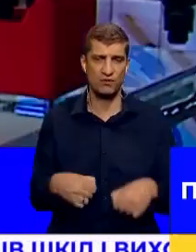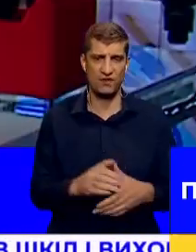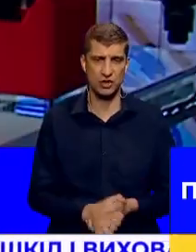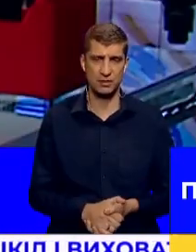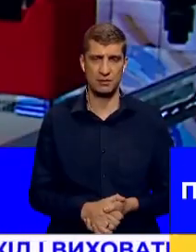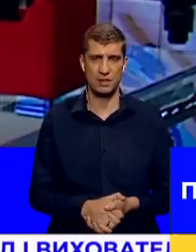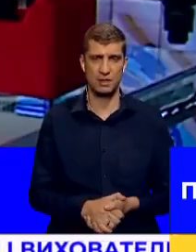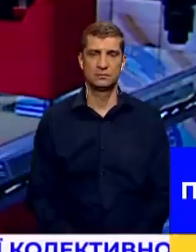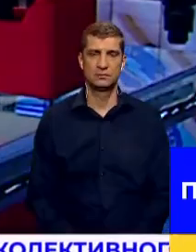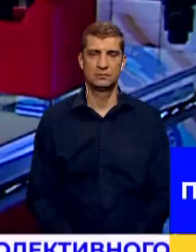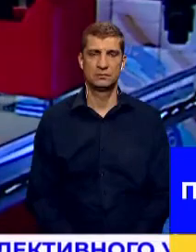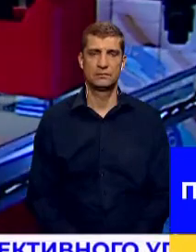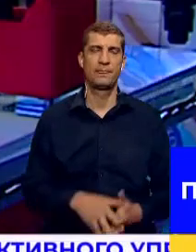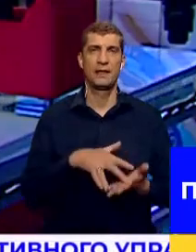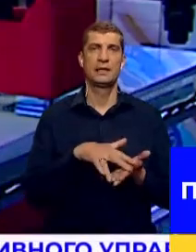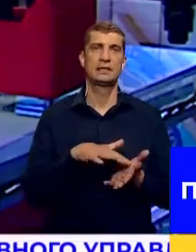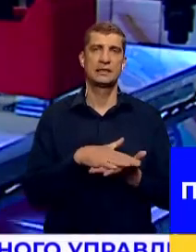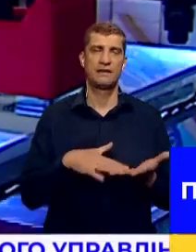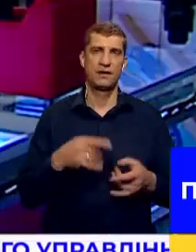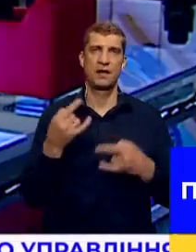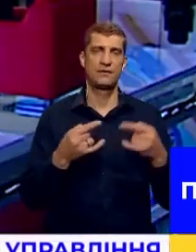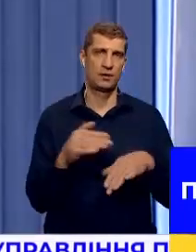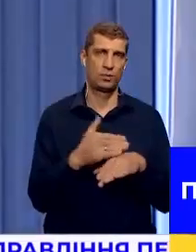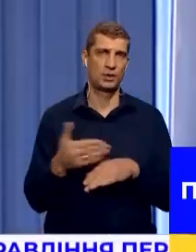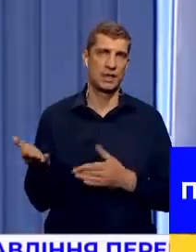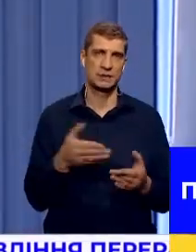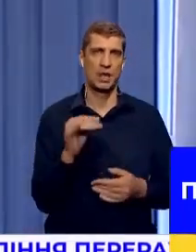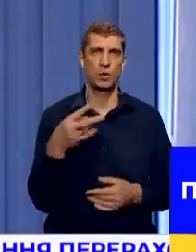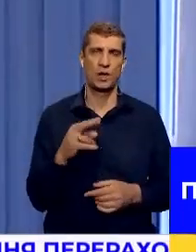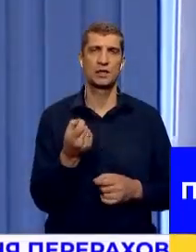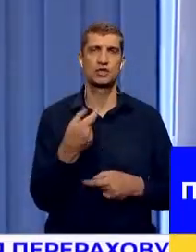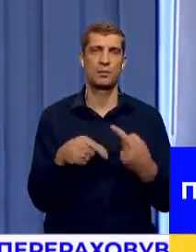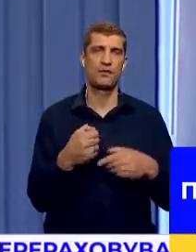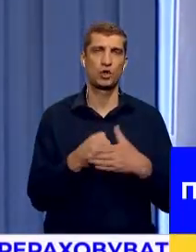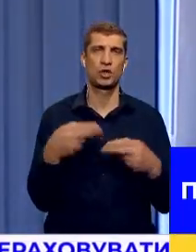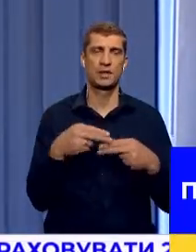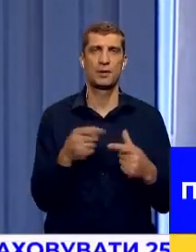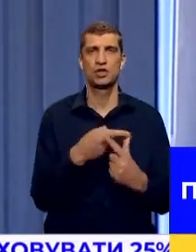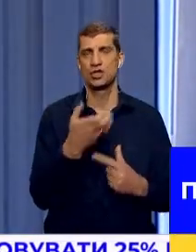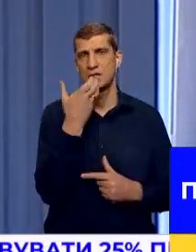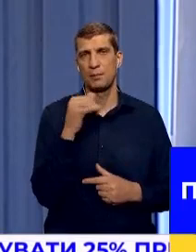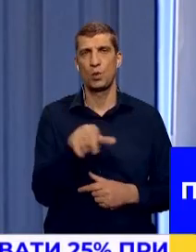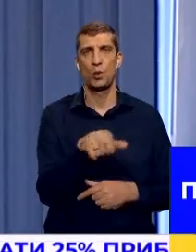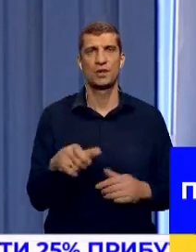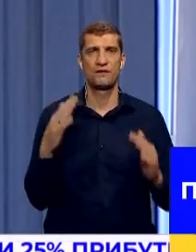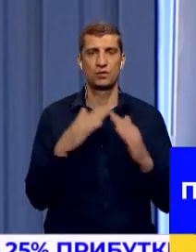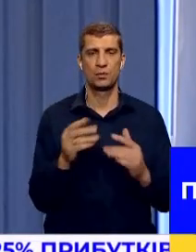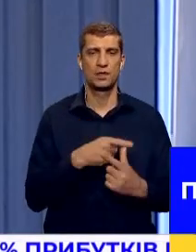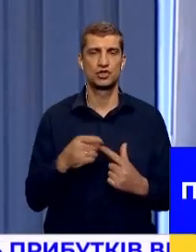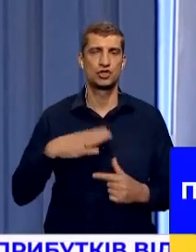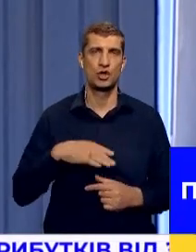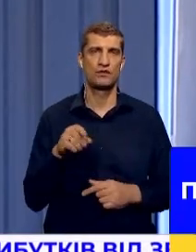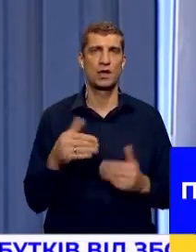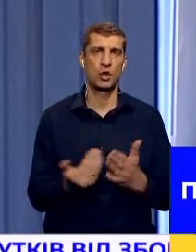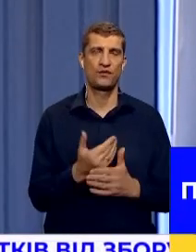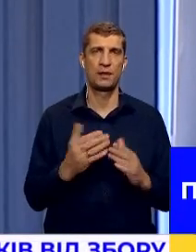повноваженнями. Коротка пауза, ефір, будь ласка, Юлія. Трішки повернемося до теми, чи тепло у людей вдома і чи чекають вони